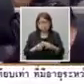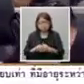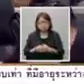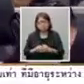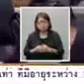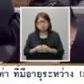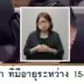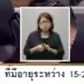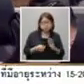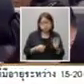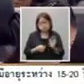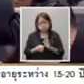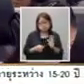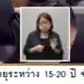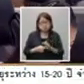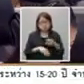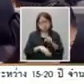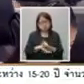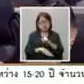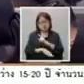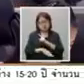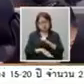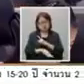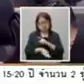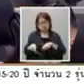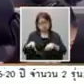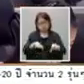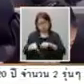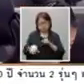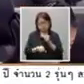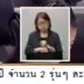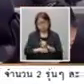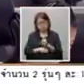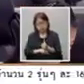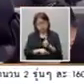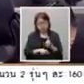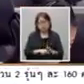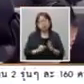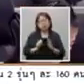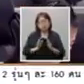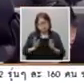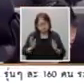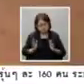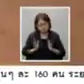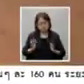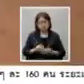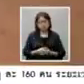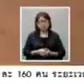ป็นหน้าที่ที่ท่านประธานจะต้องดำเนินการก็ขอบคุณในเบื้องต้นครับ